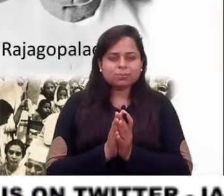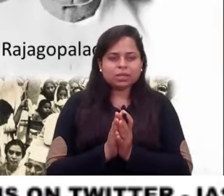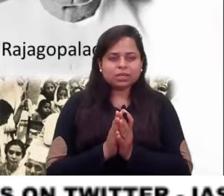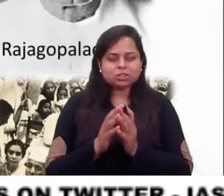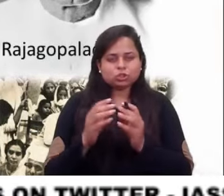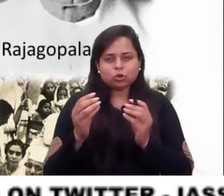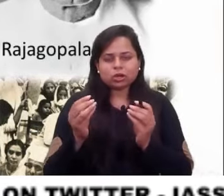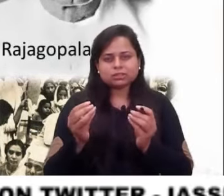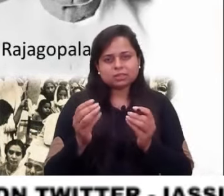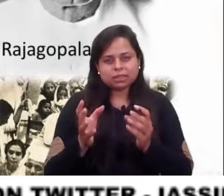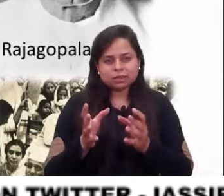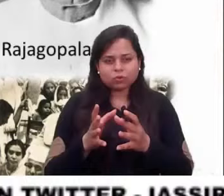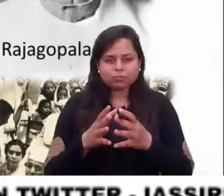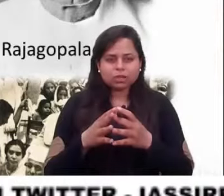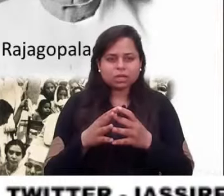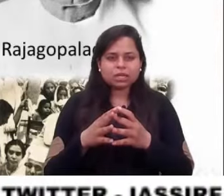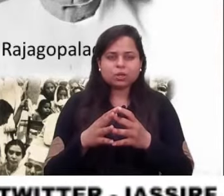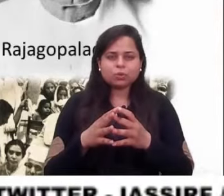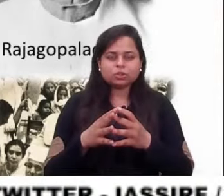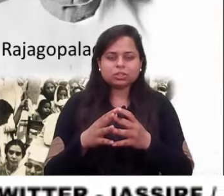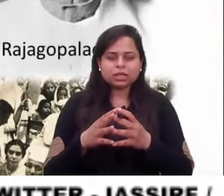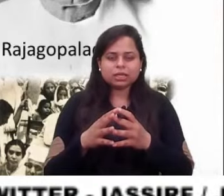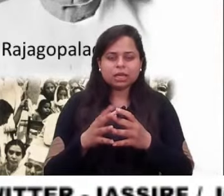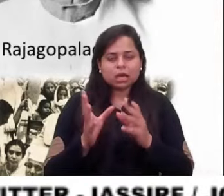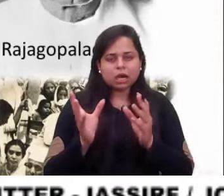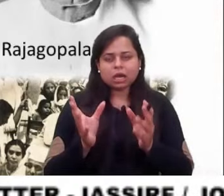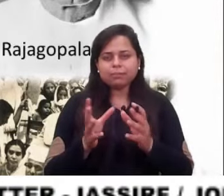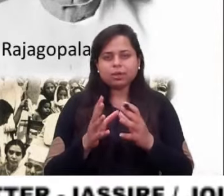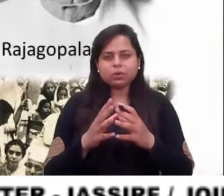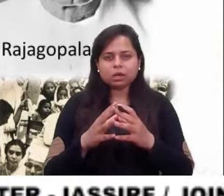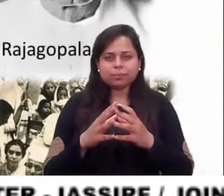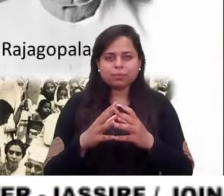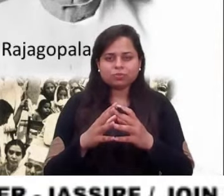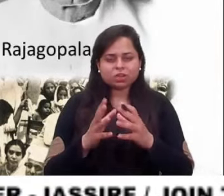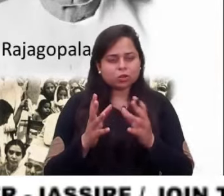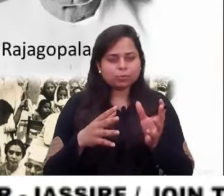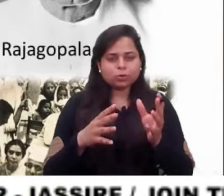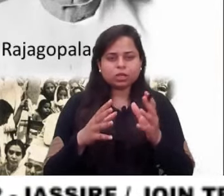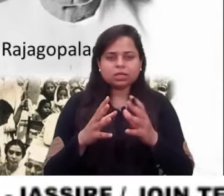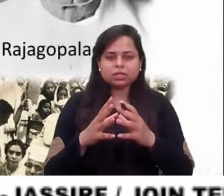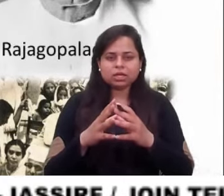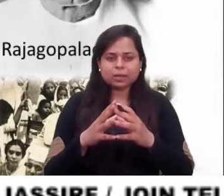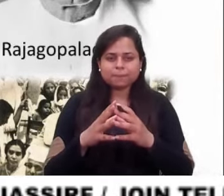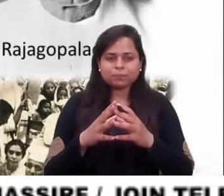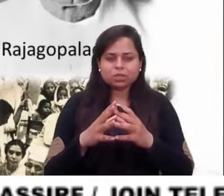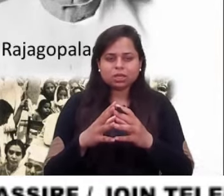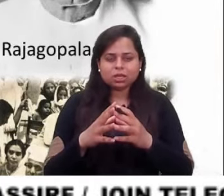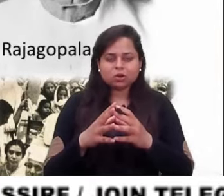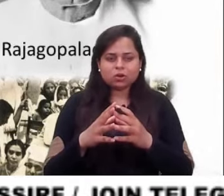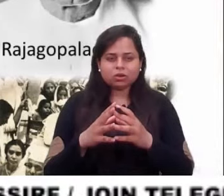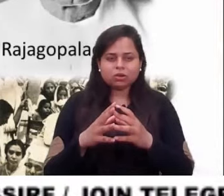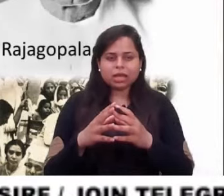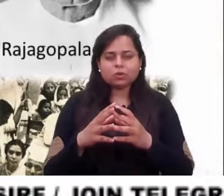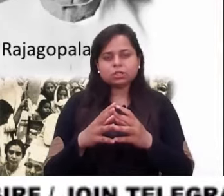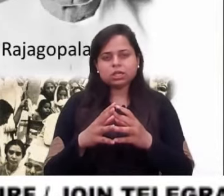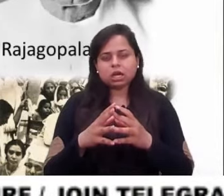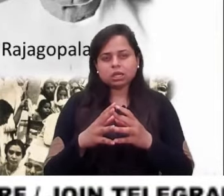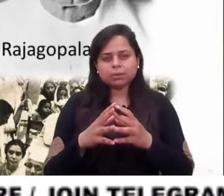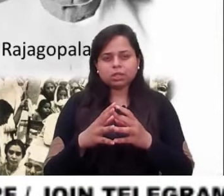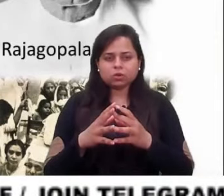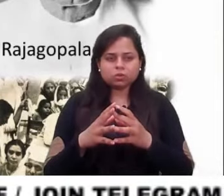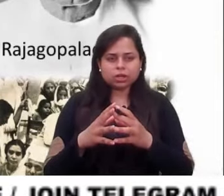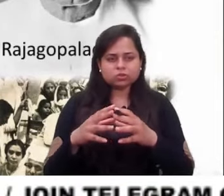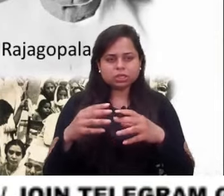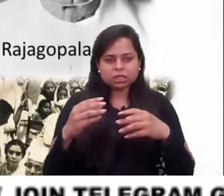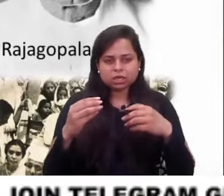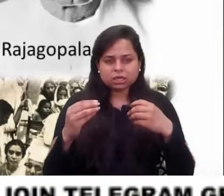मैं जो कर सकते हैं वह करने की कोशिश करेंगे आर्मी को यहां पर सड़कों पर उतार दिया गया और नेहरू जी ने